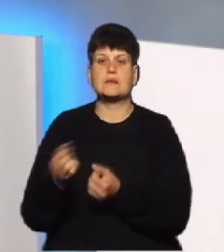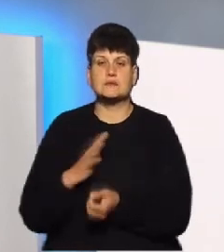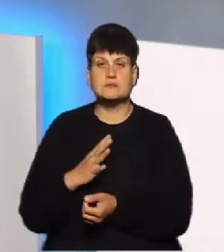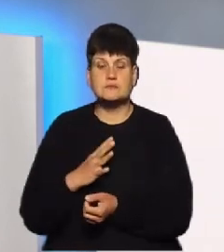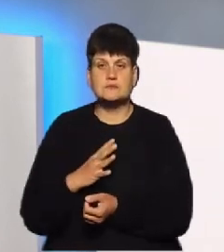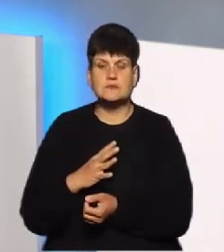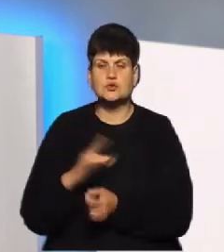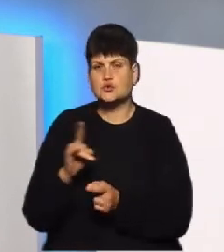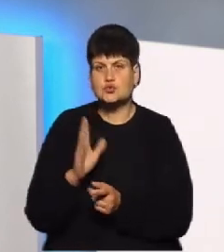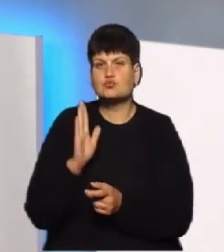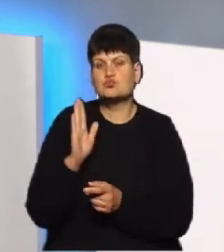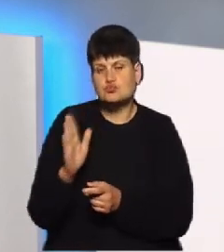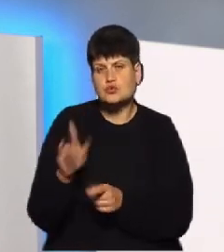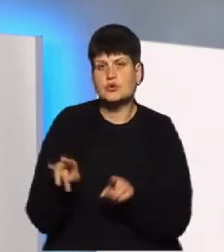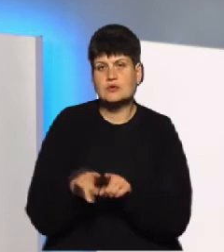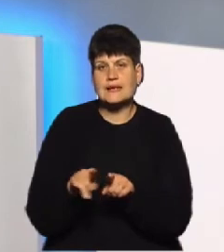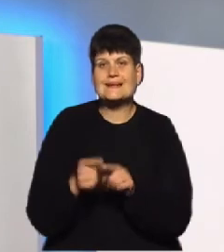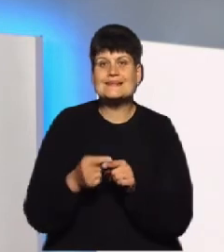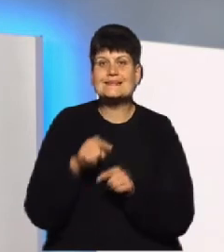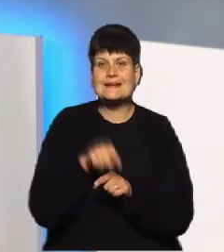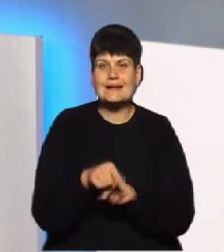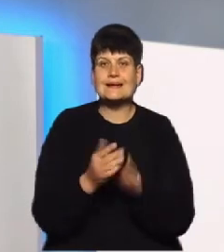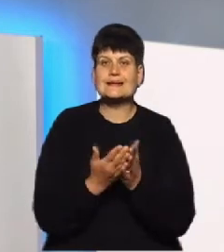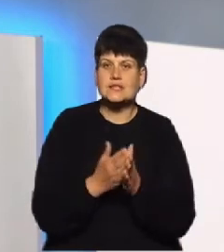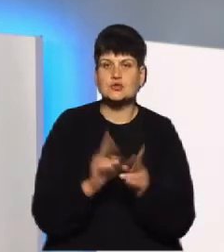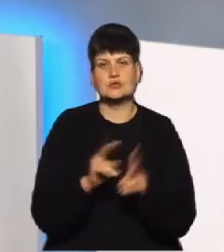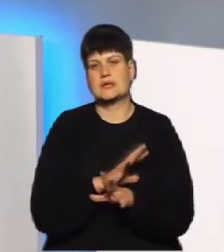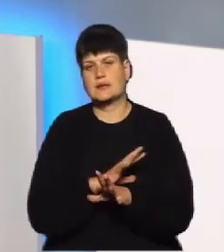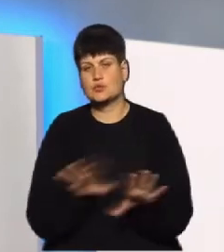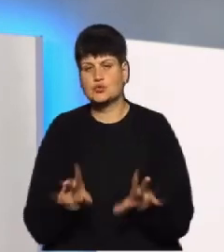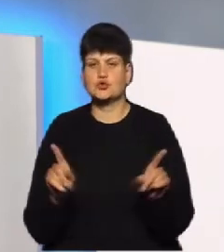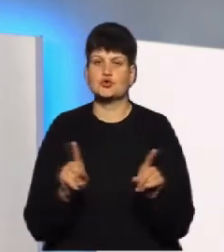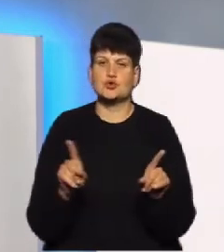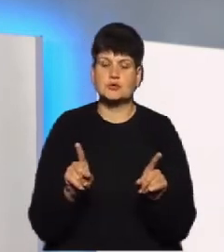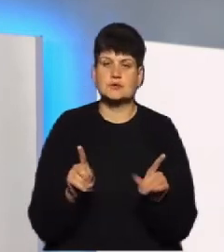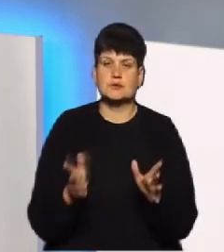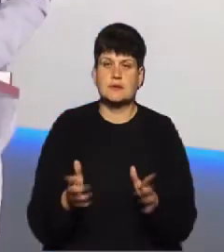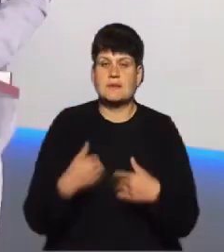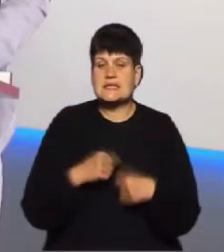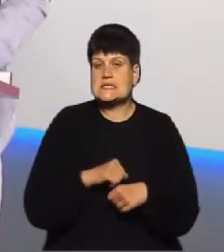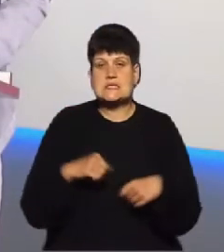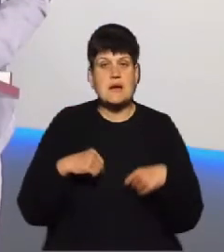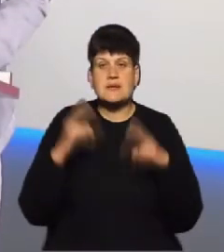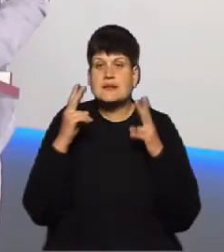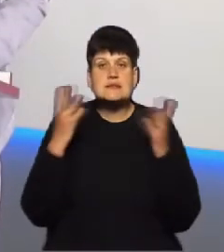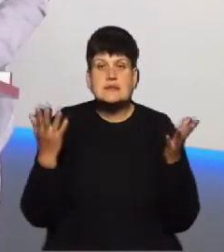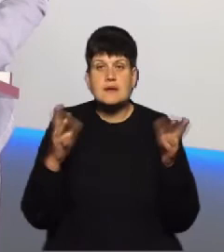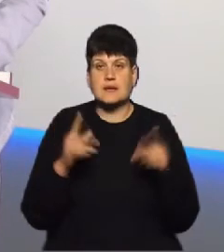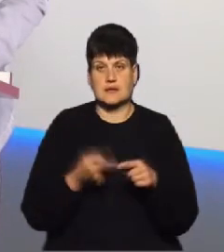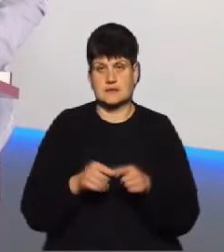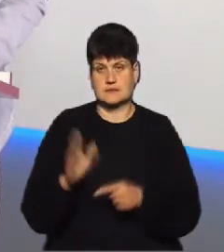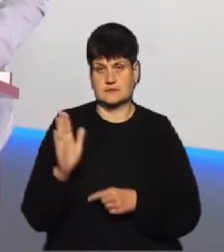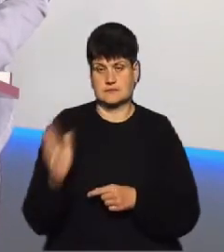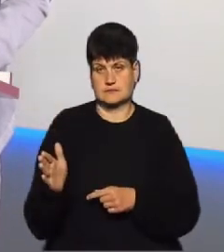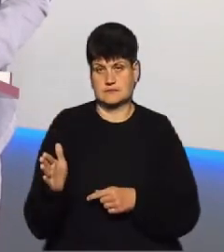буде взято із цієї книжки, щось не буде, щось буде. Ми самі не знаємо, як це станеться,